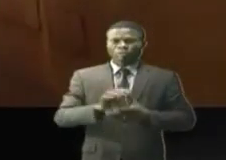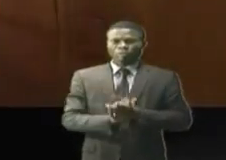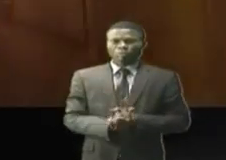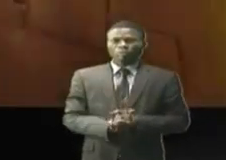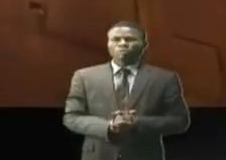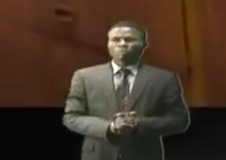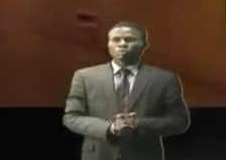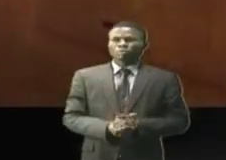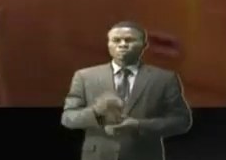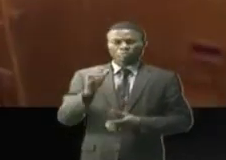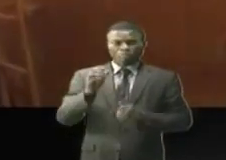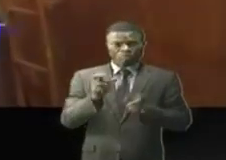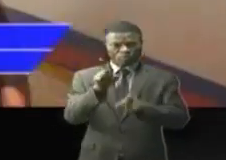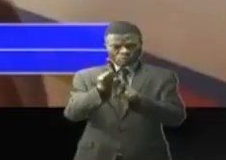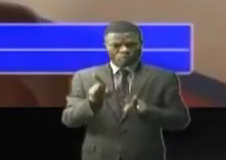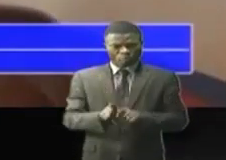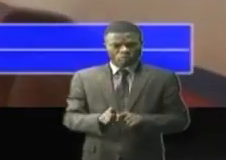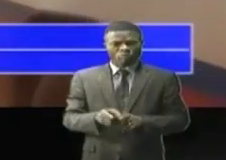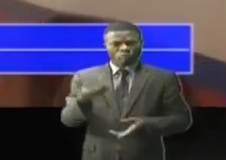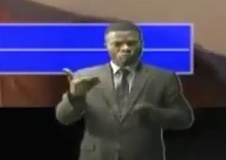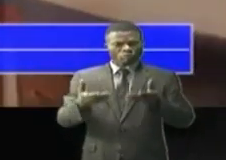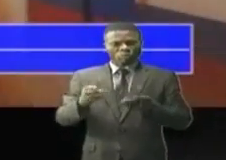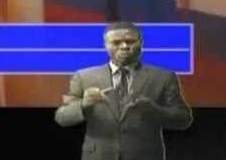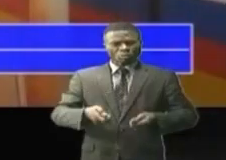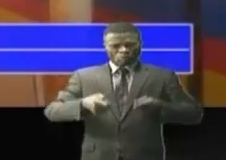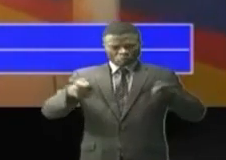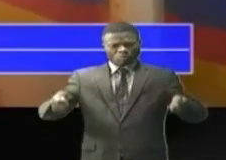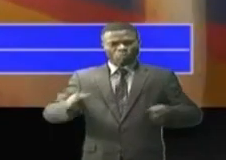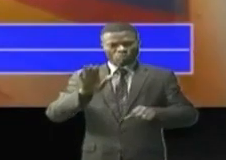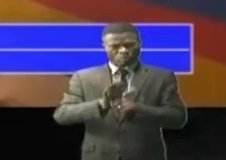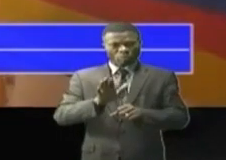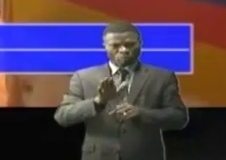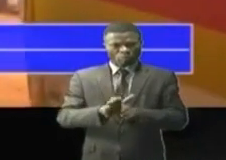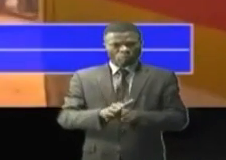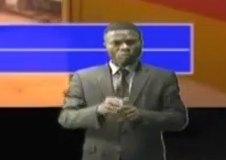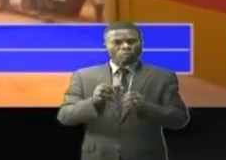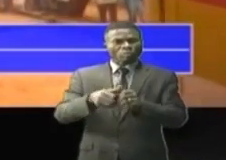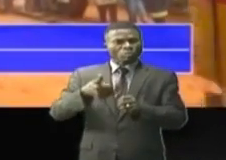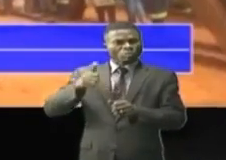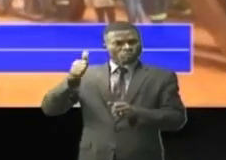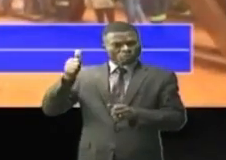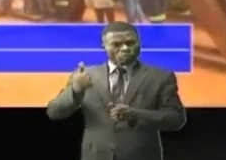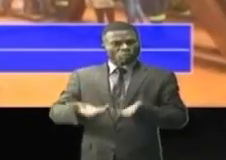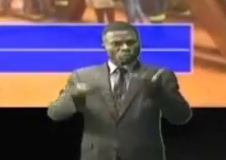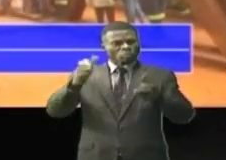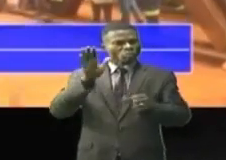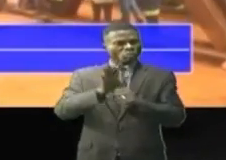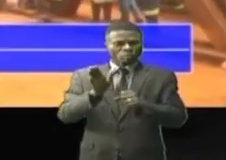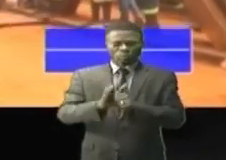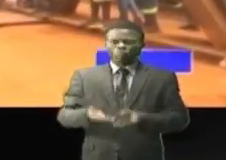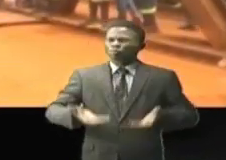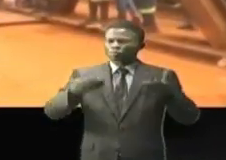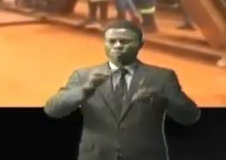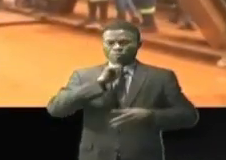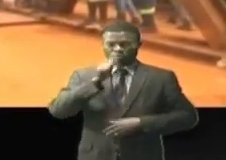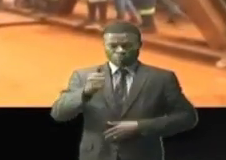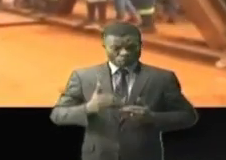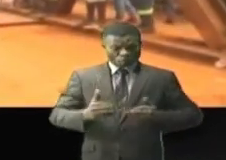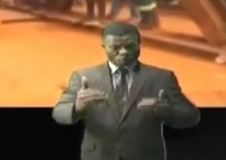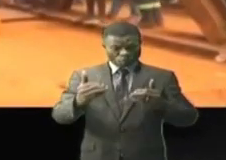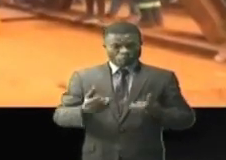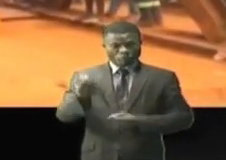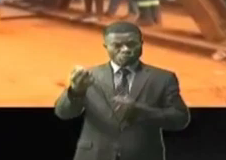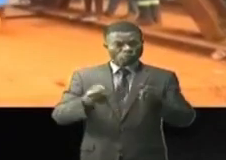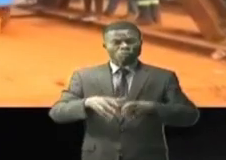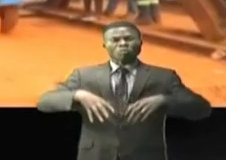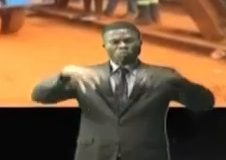tonnes. 70 tonnes, 60 tonnes, non, c'est un pont qui a vieilli. Nous devons éviter des tonnages importants. Si on continue avec les tonnages importants,